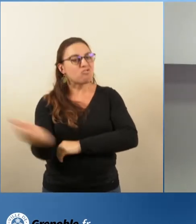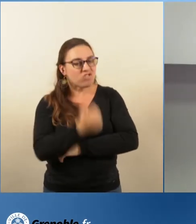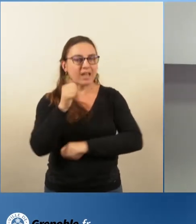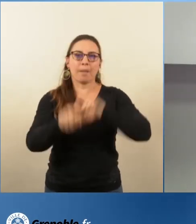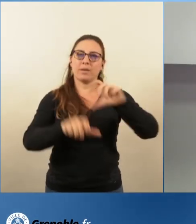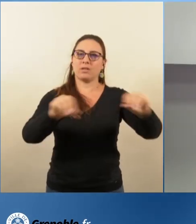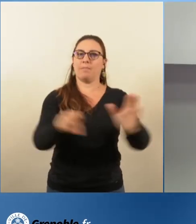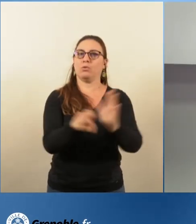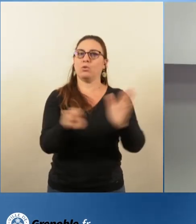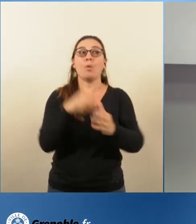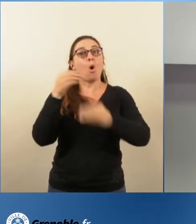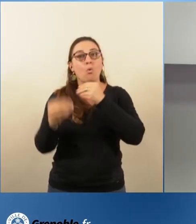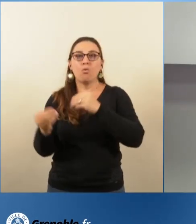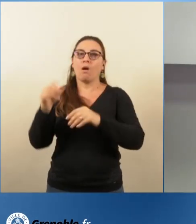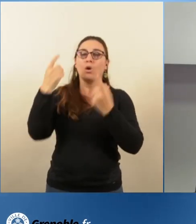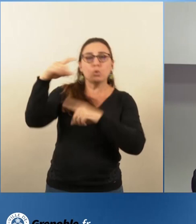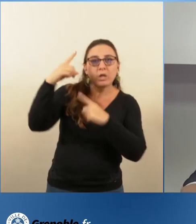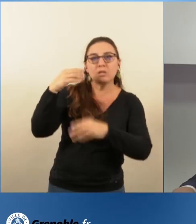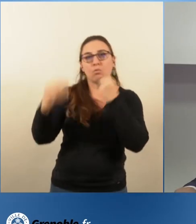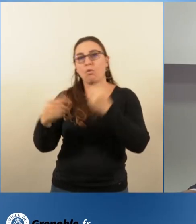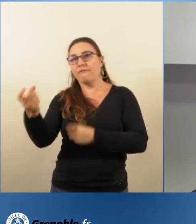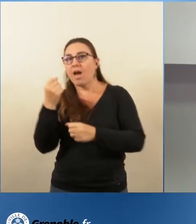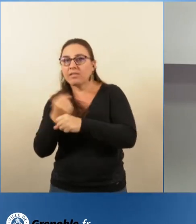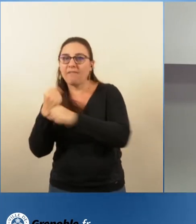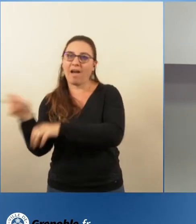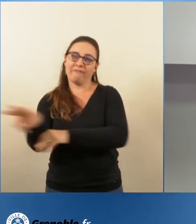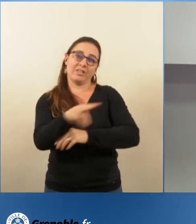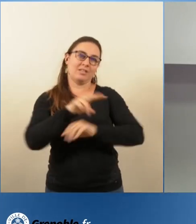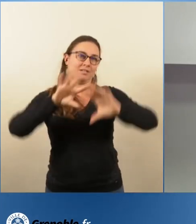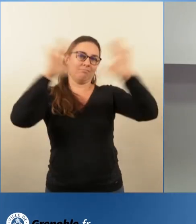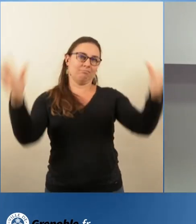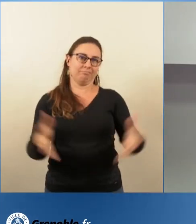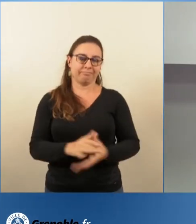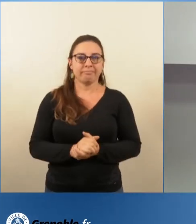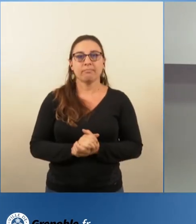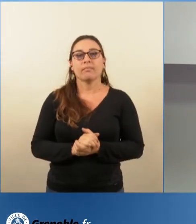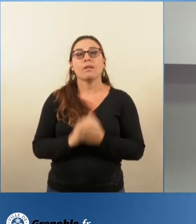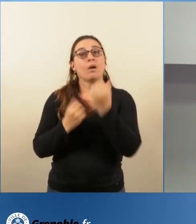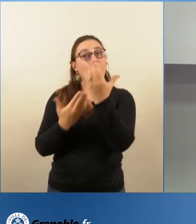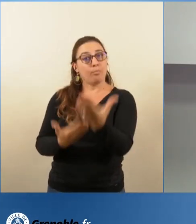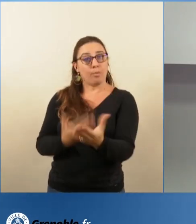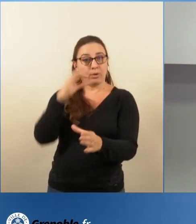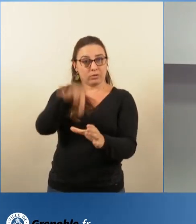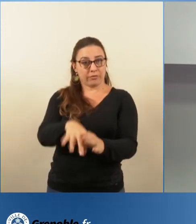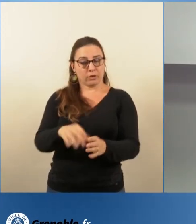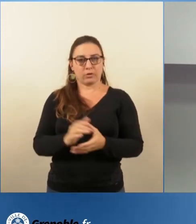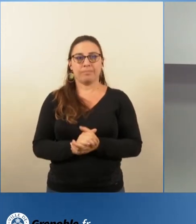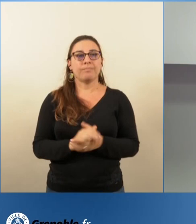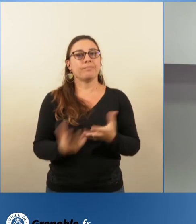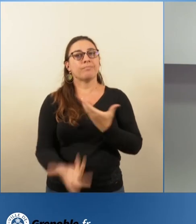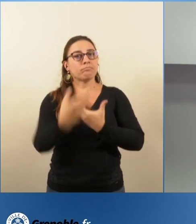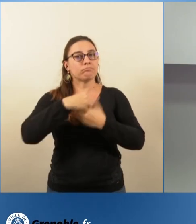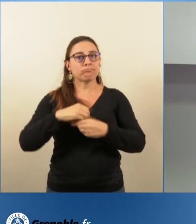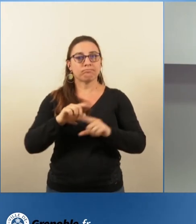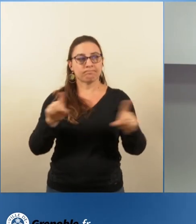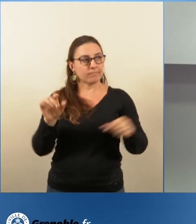des Grenoblois et de tous ceux qui visitent notre territoire nous mettons aux voies cette délibération qui ne prend pas par au